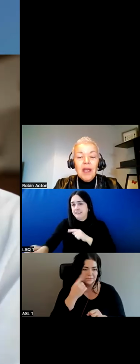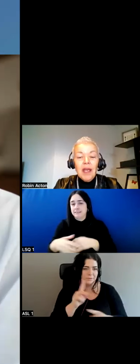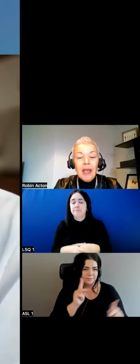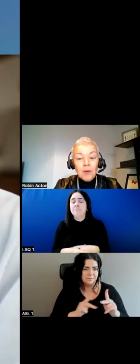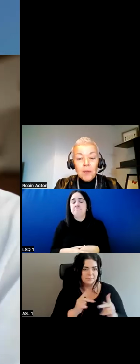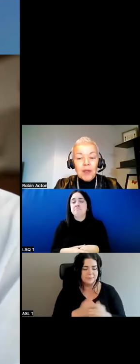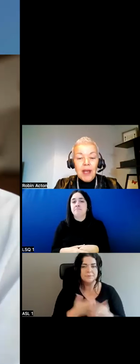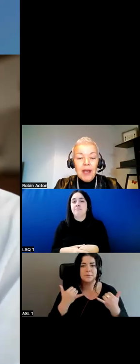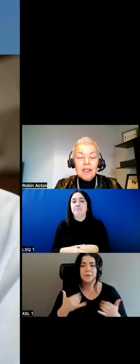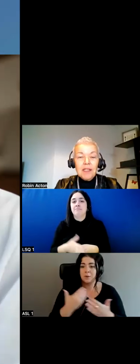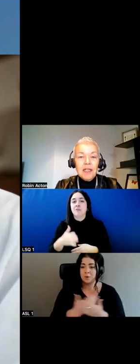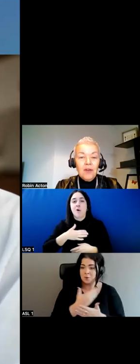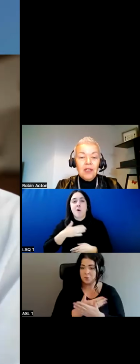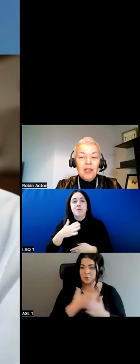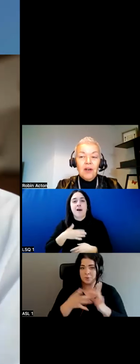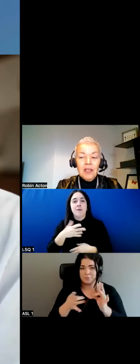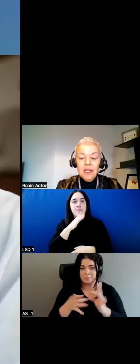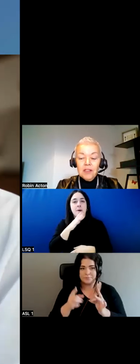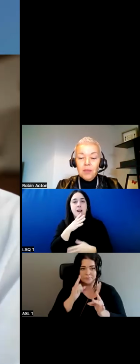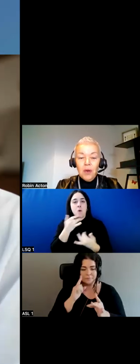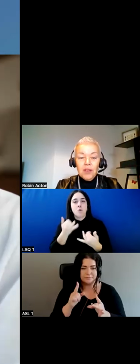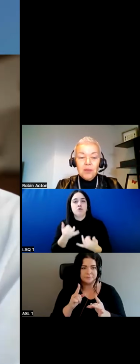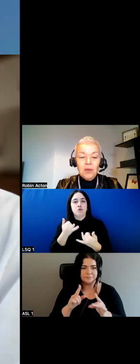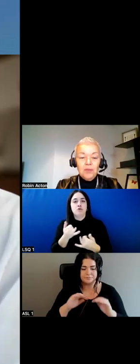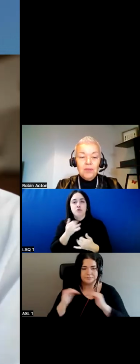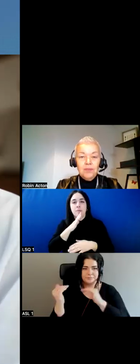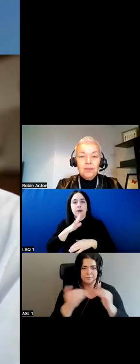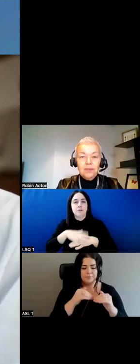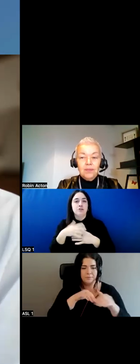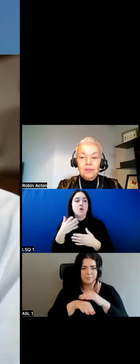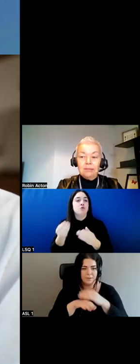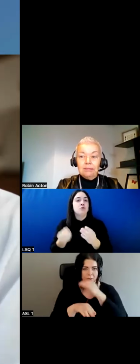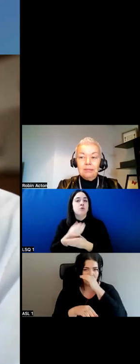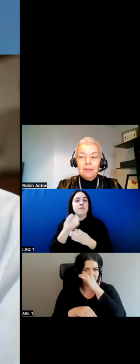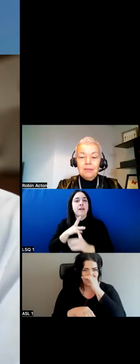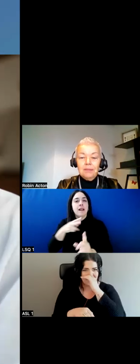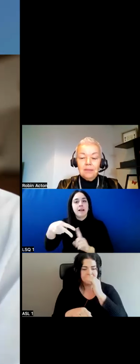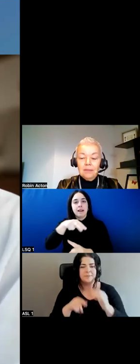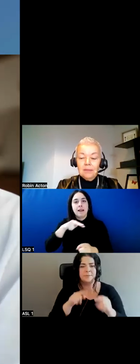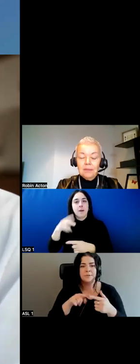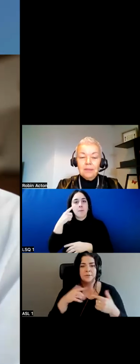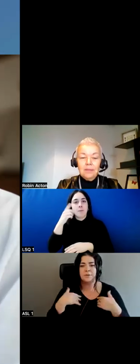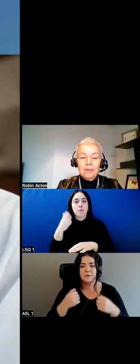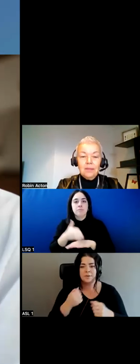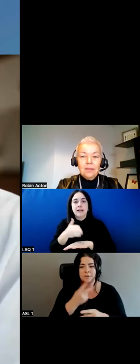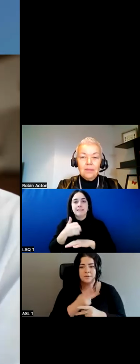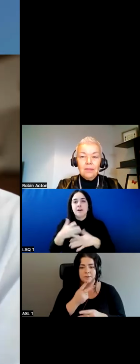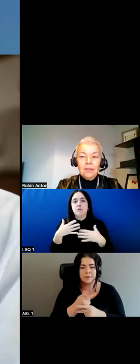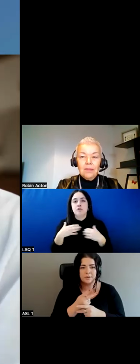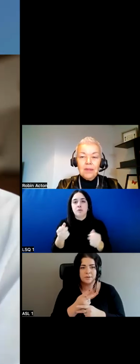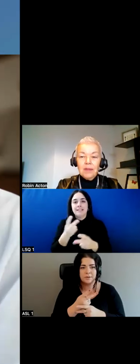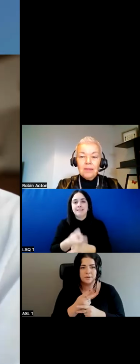vous notre nouvelle prise de position. L'accès équitable aux soins de santé est possible.